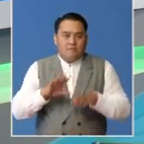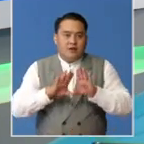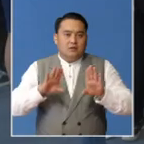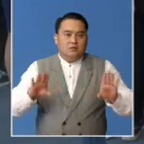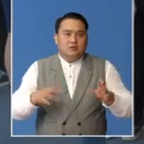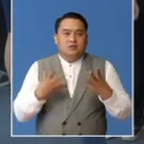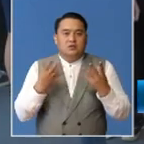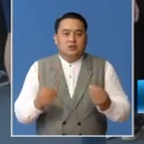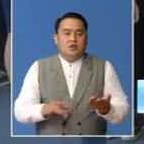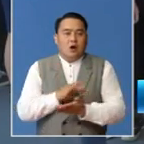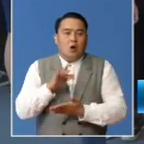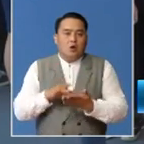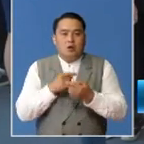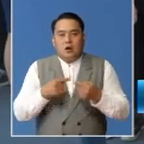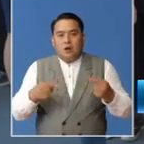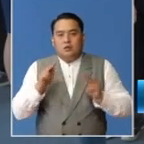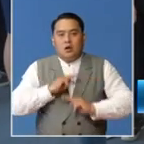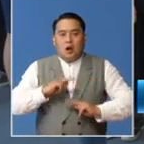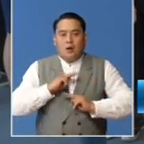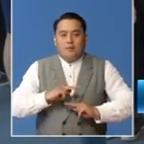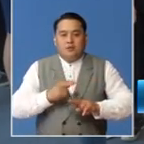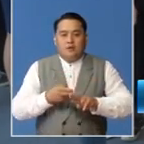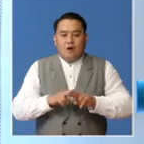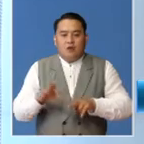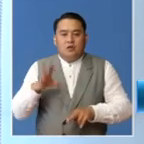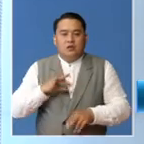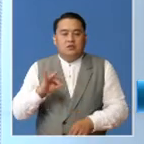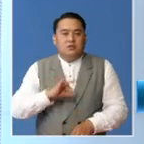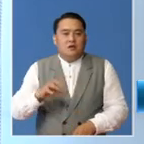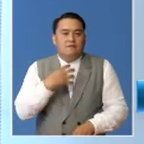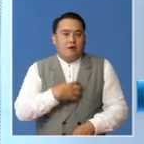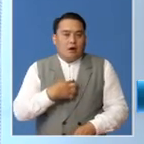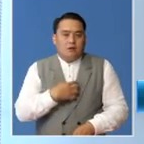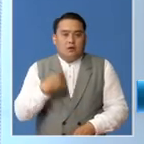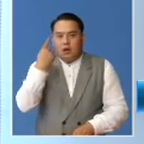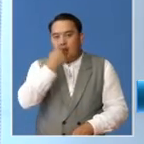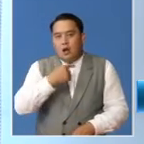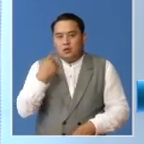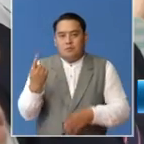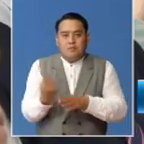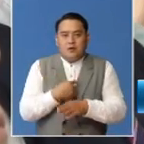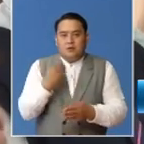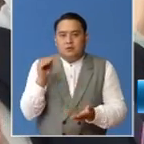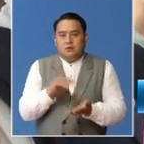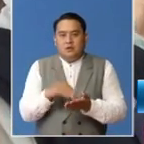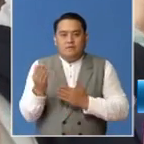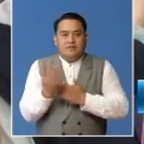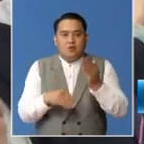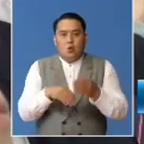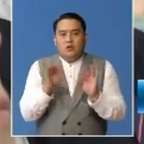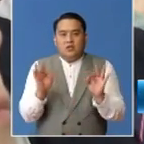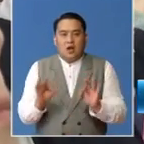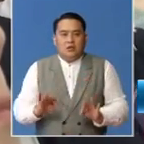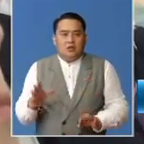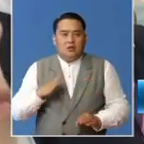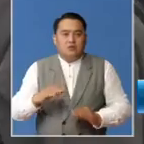выставлены различные работы от пейзажей до портретов исторически значимых личностей. Первыми ценителями высокого искусства